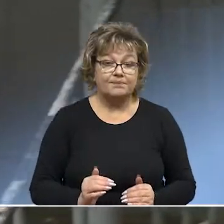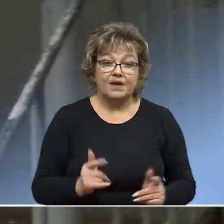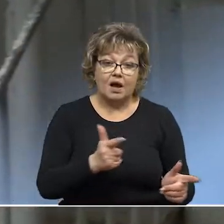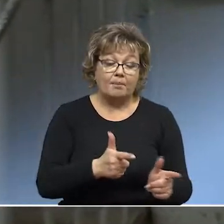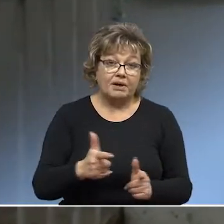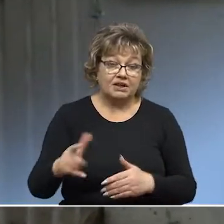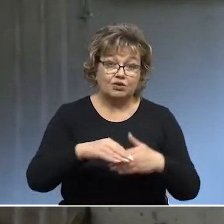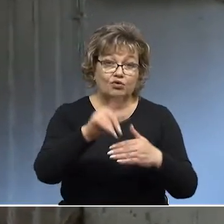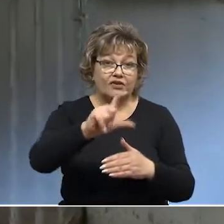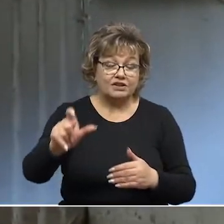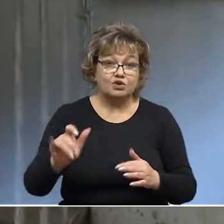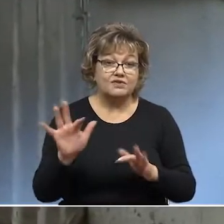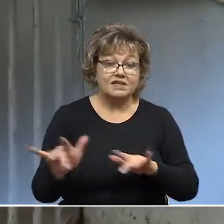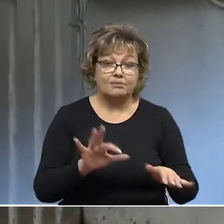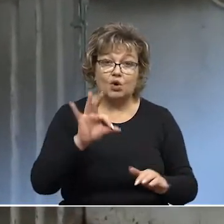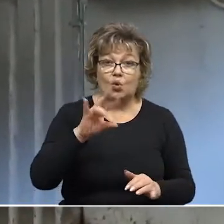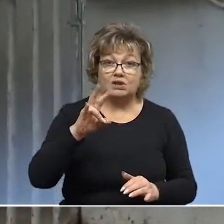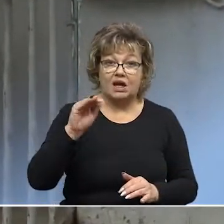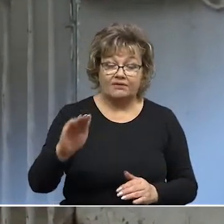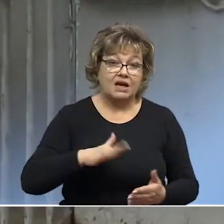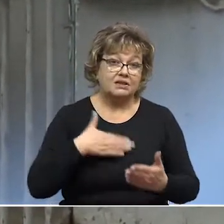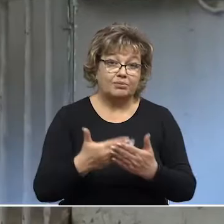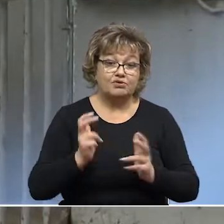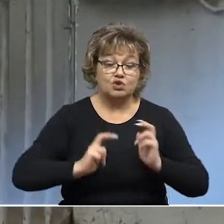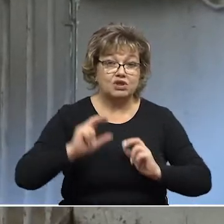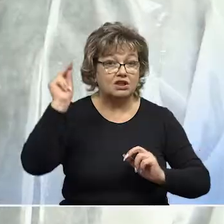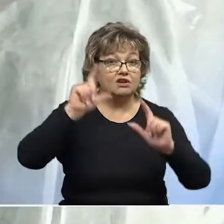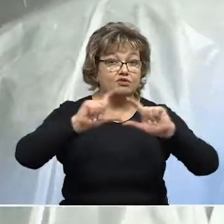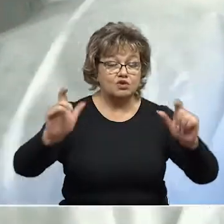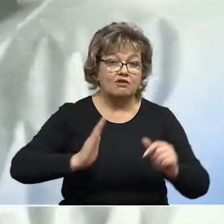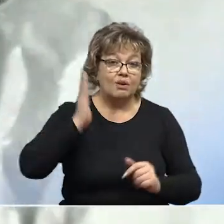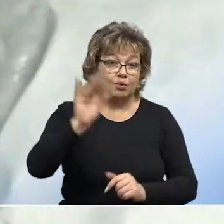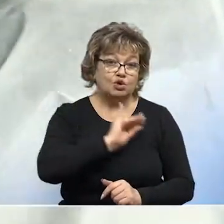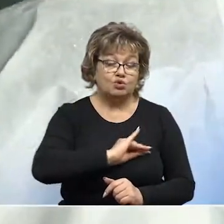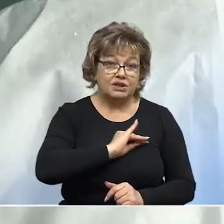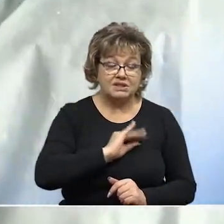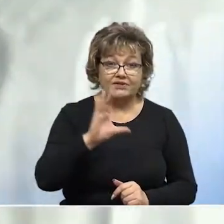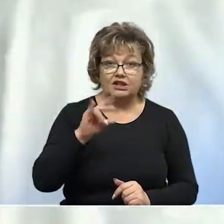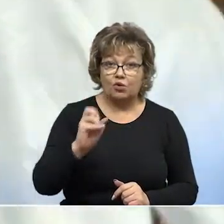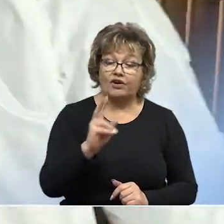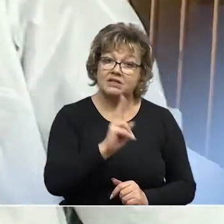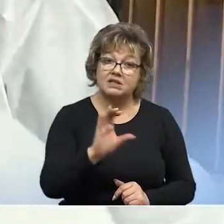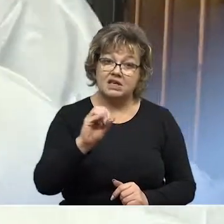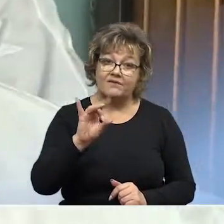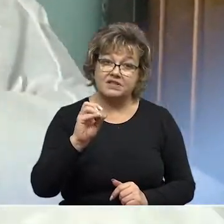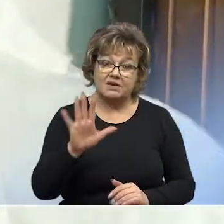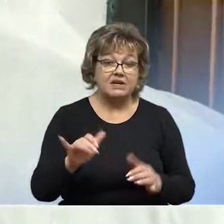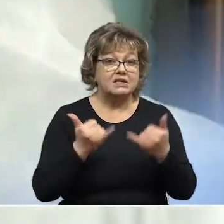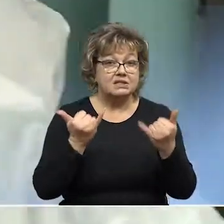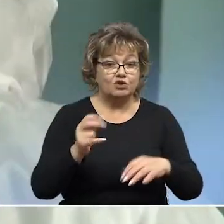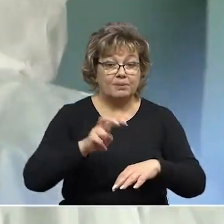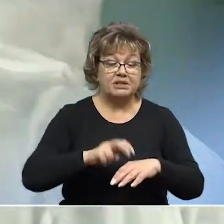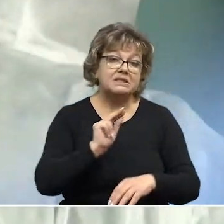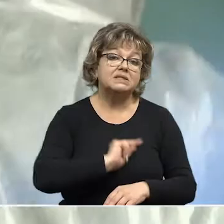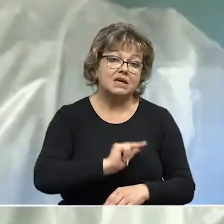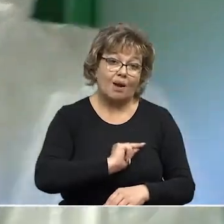сокращается. Подготовкой волонтеров занимается ОНФ. В основном добровольцы – студенты вузов. Будущие юристы Олег Светлов и Константин Евсеев сегодня